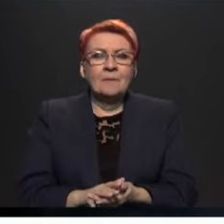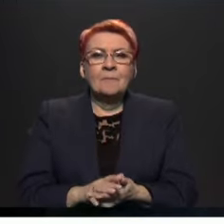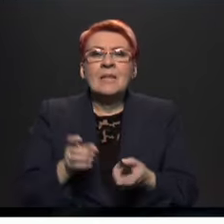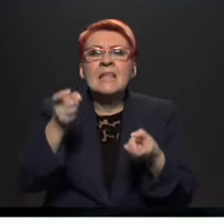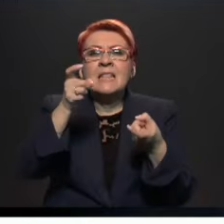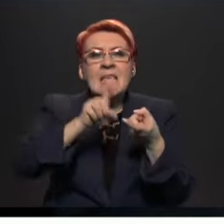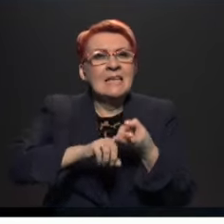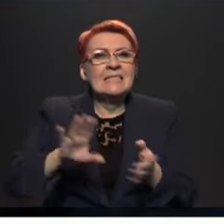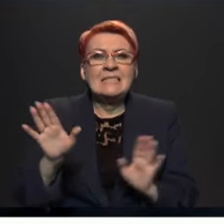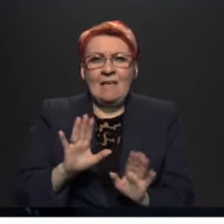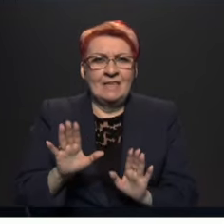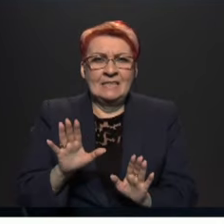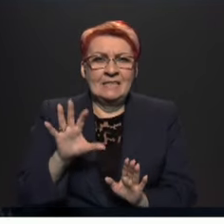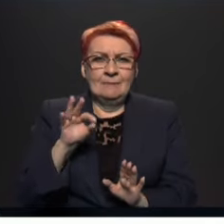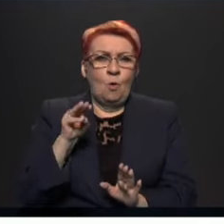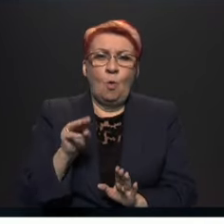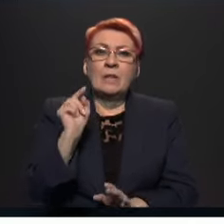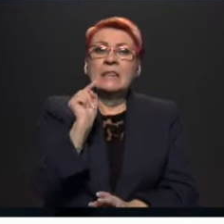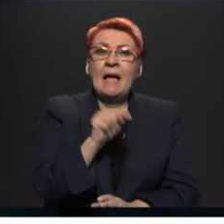независимо от того,